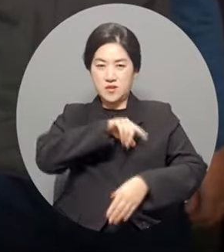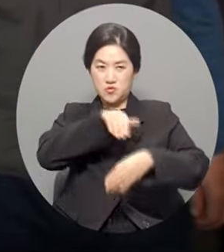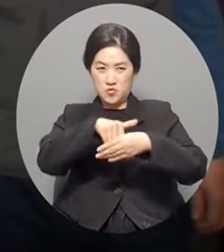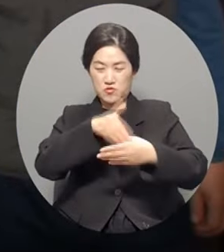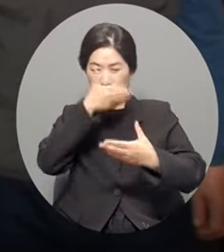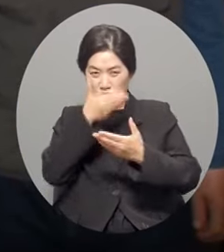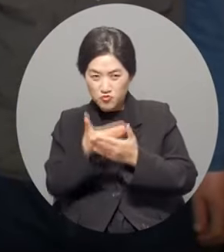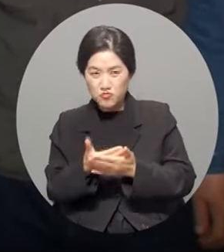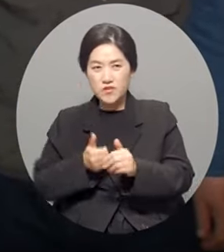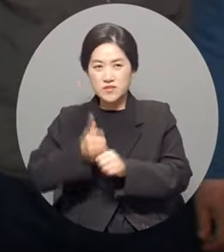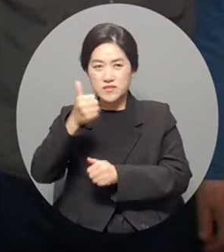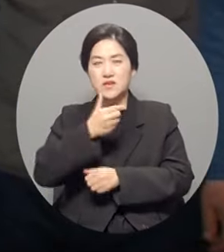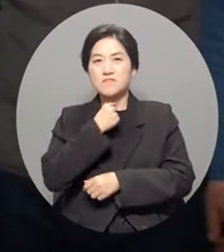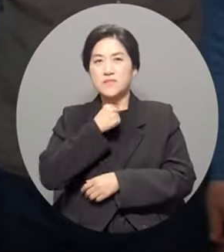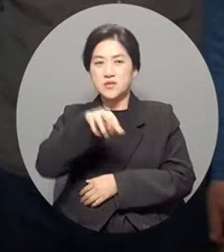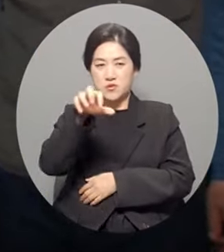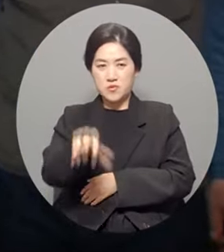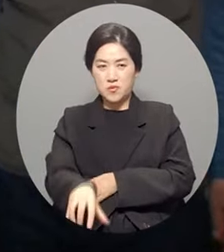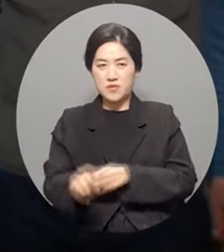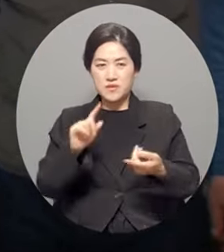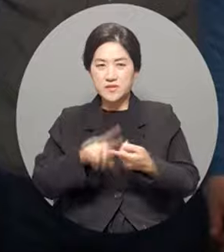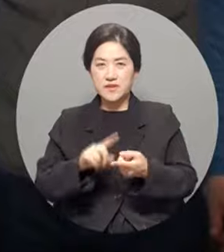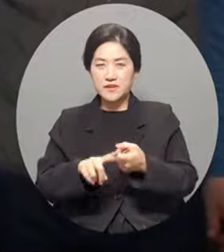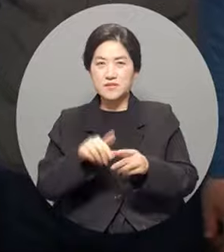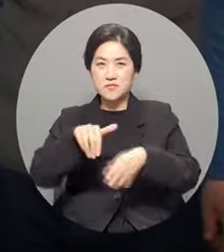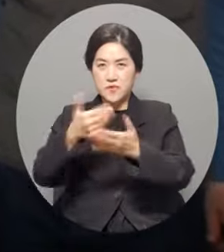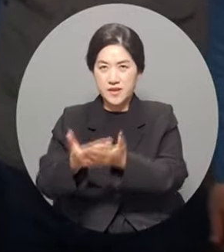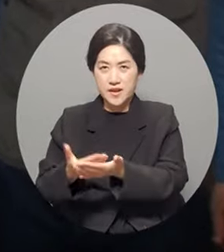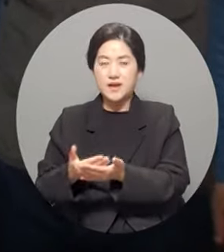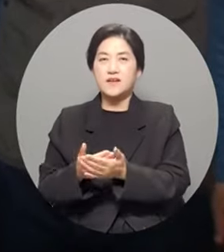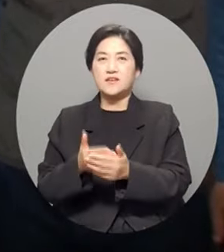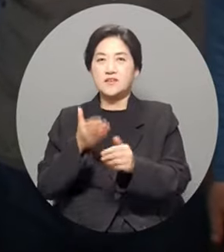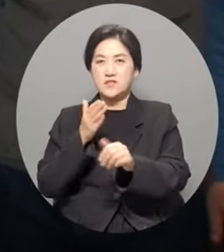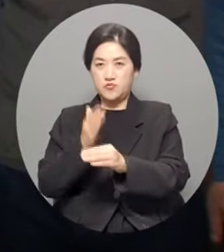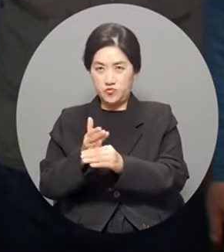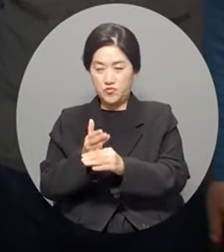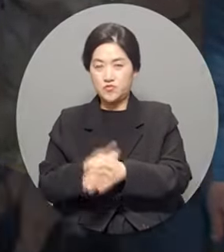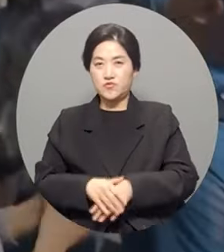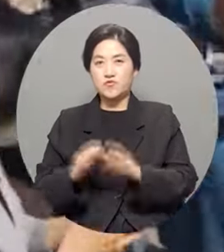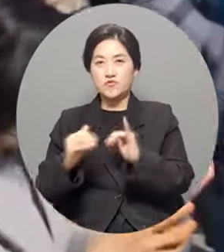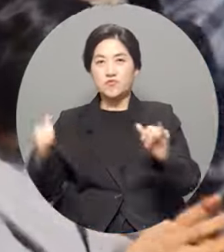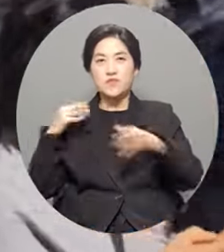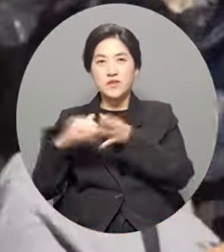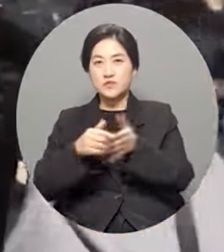수도권 승리를 호소하고 있습니다. 오늘 국민의힘 유세 상황 정리했습니다.